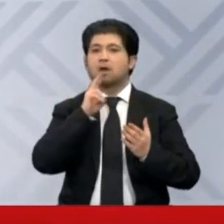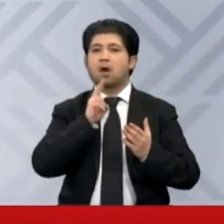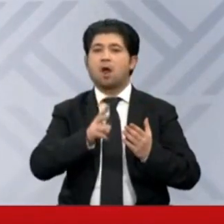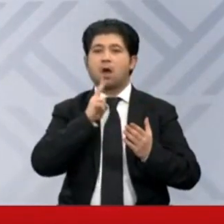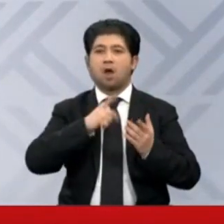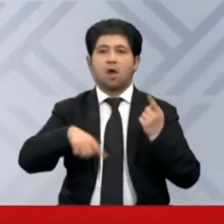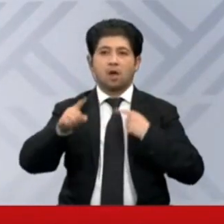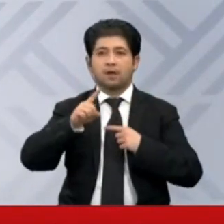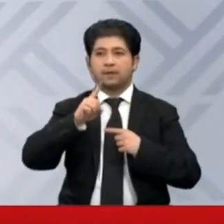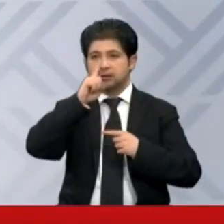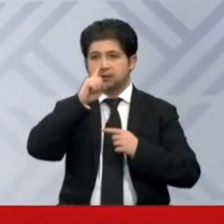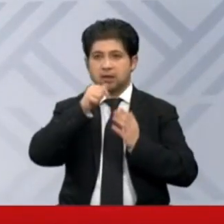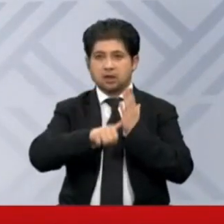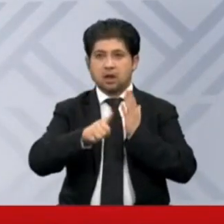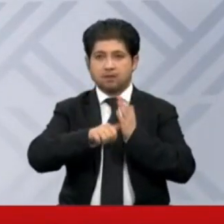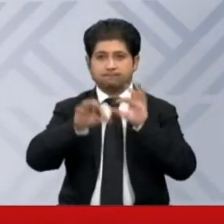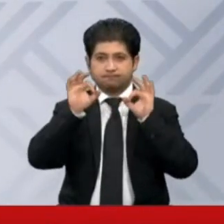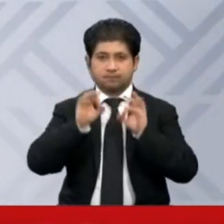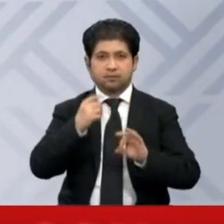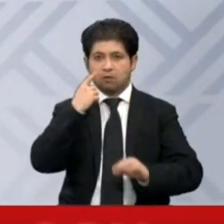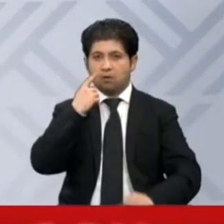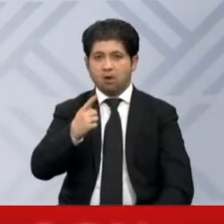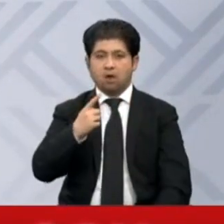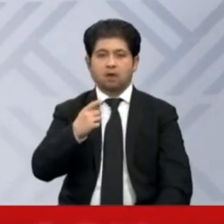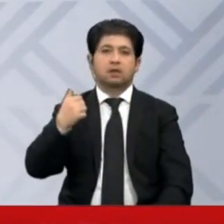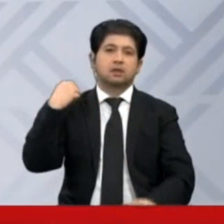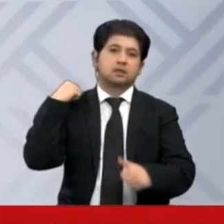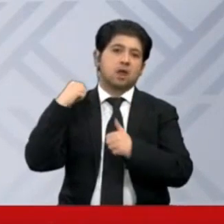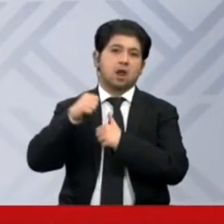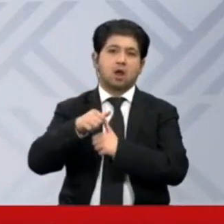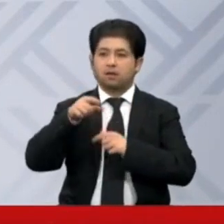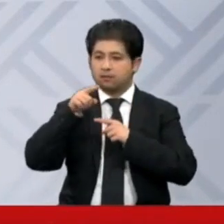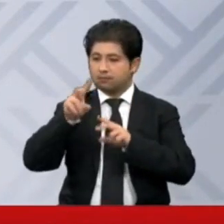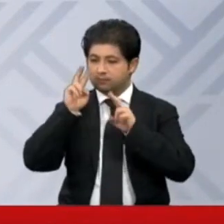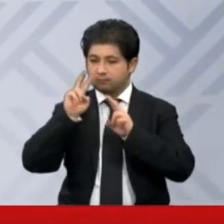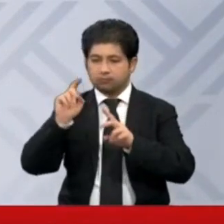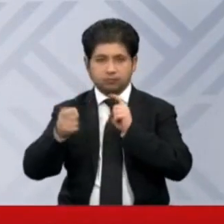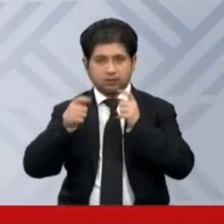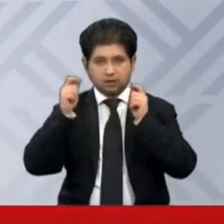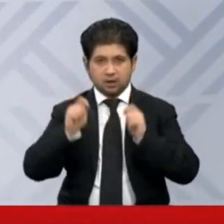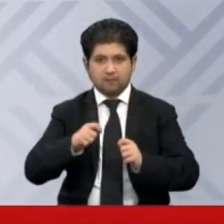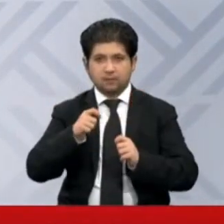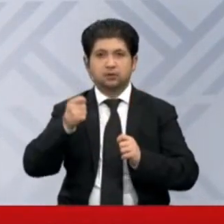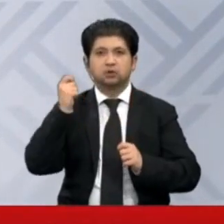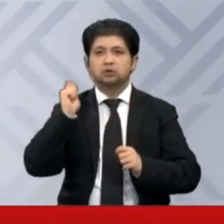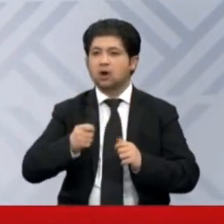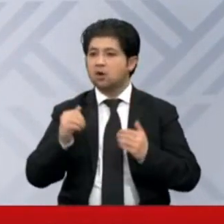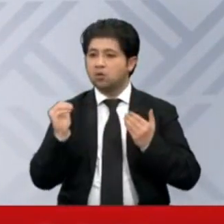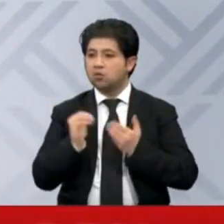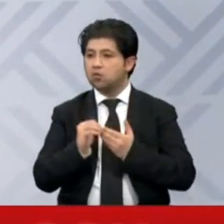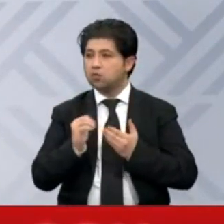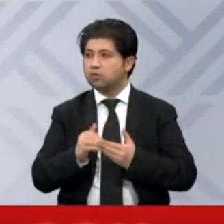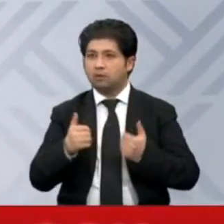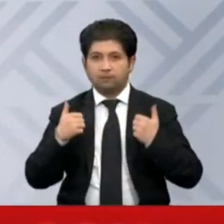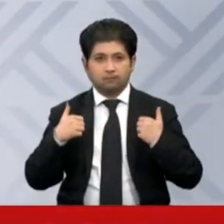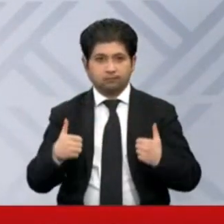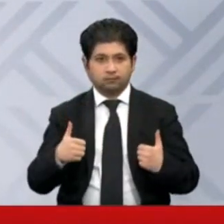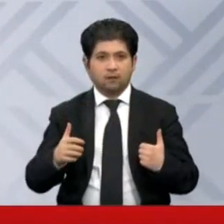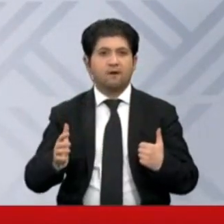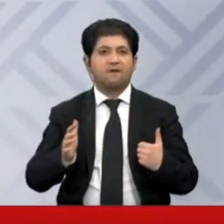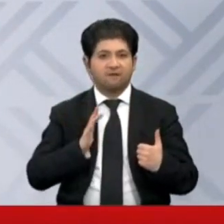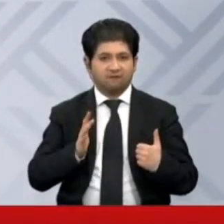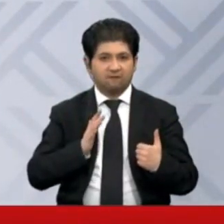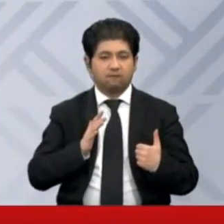kararlar Nisan ayı başı itibarıyla yeniden gözden geçirilerek şartlar elverişli hale gelmesi